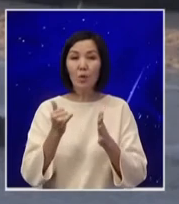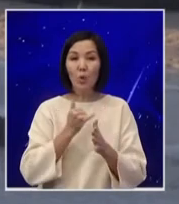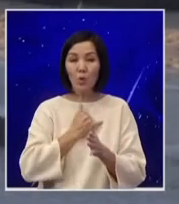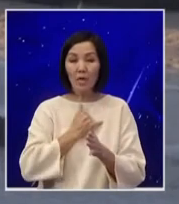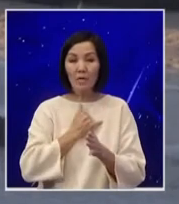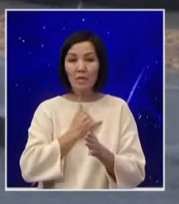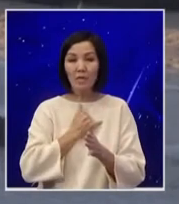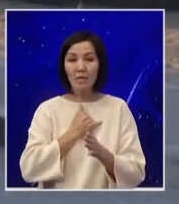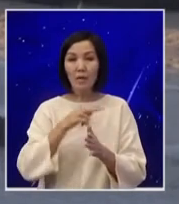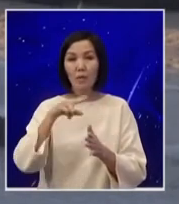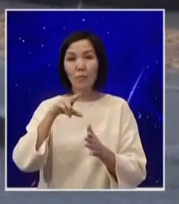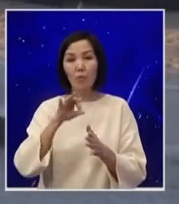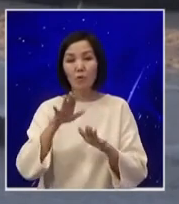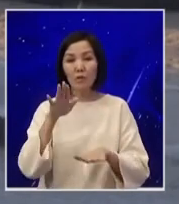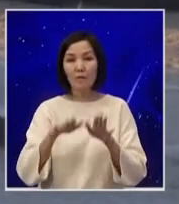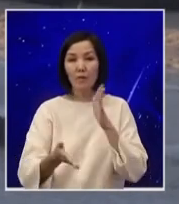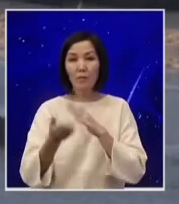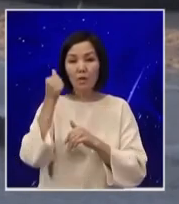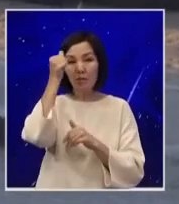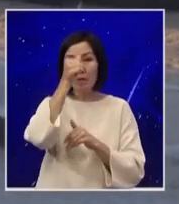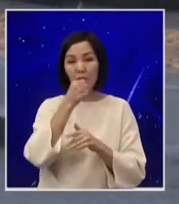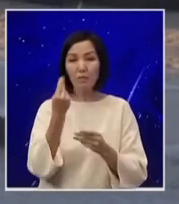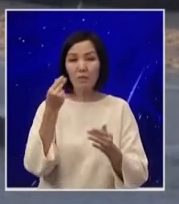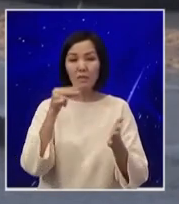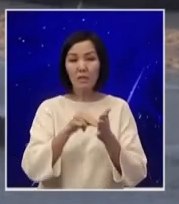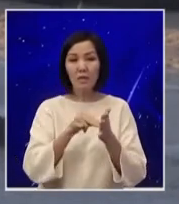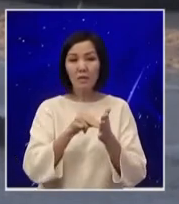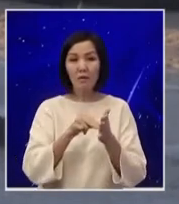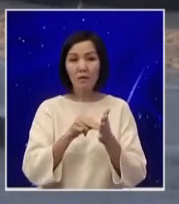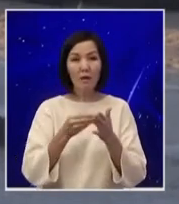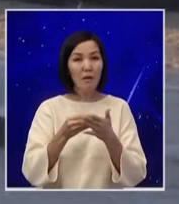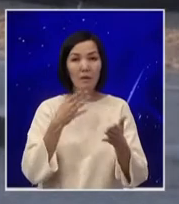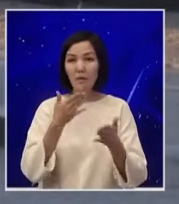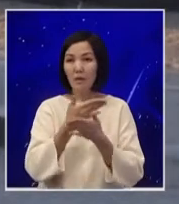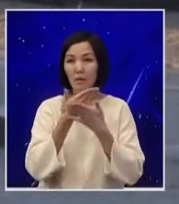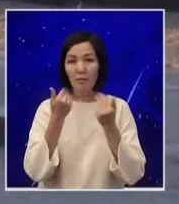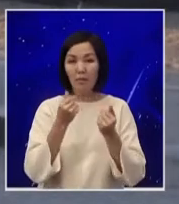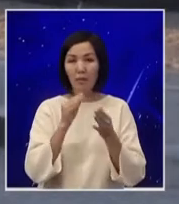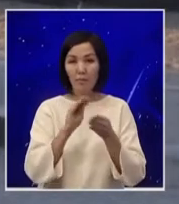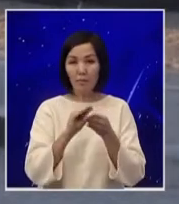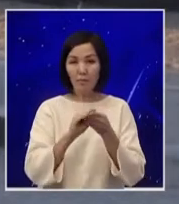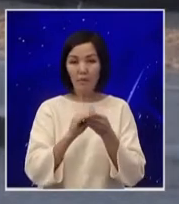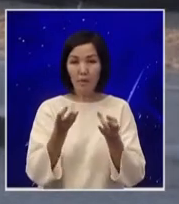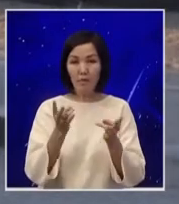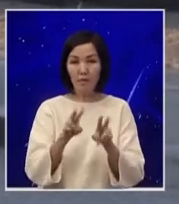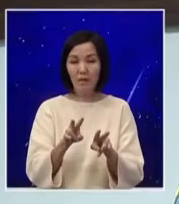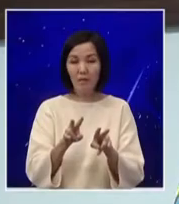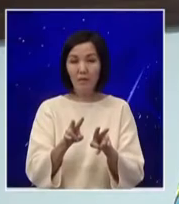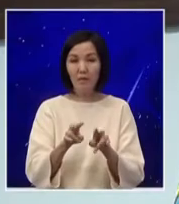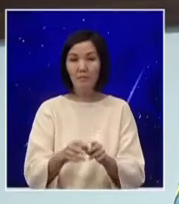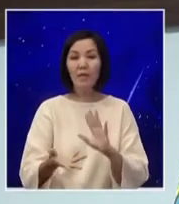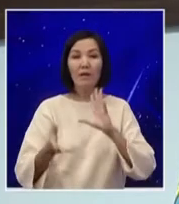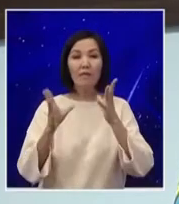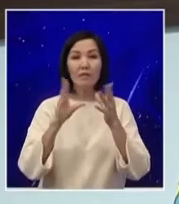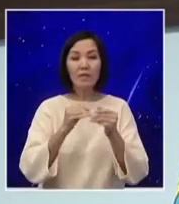по сравнению с прошлыми годами цена не возросла то есть она стоит на на одном уровне в